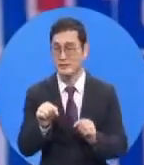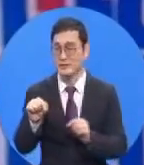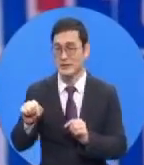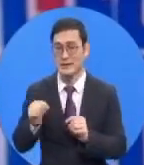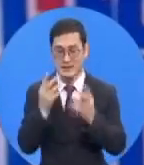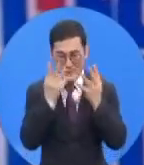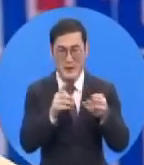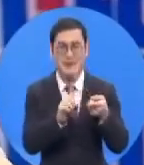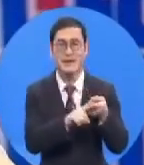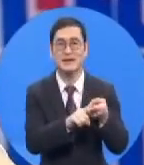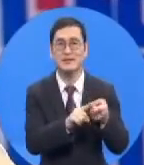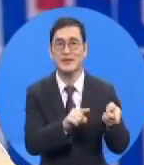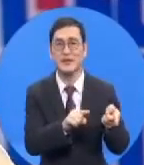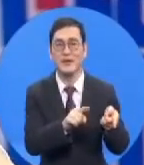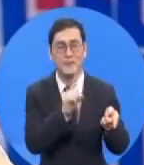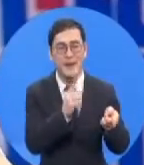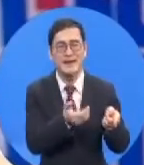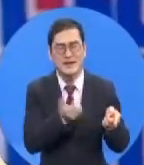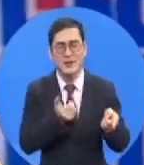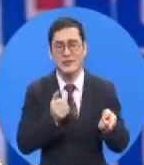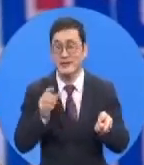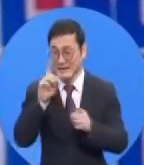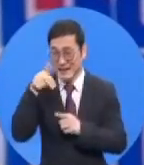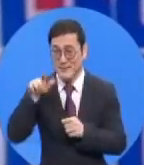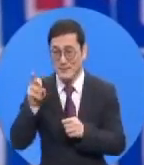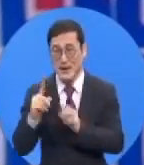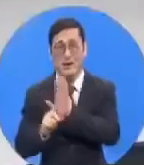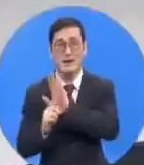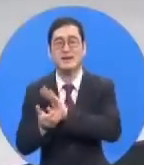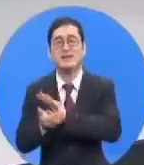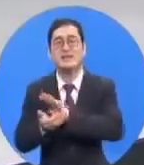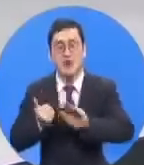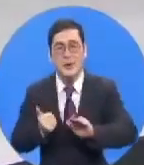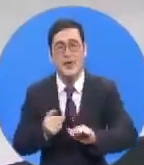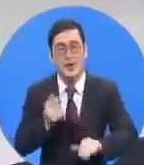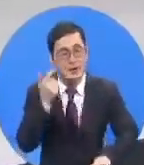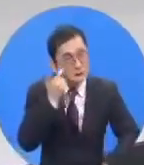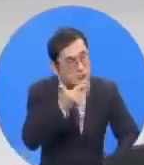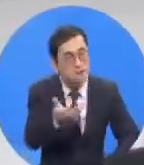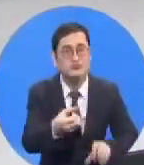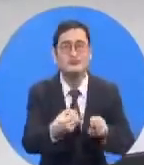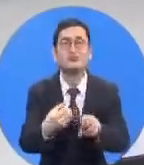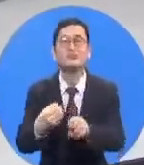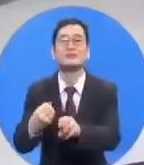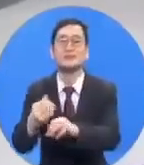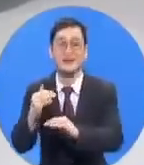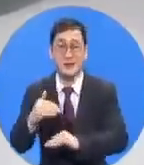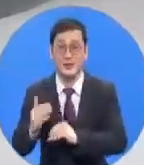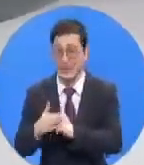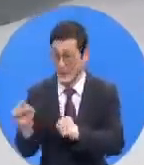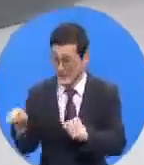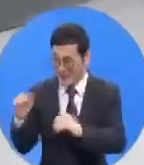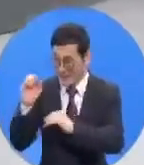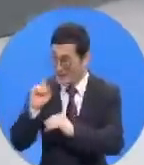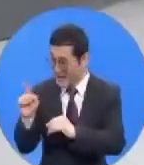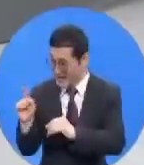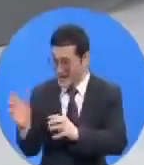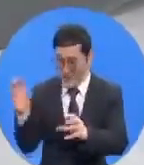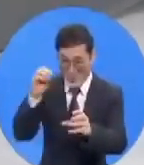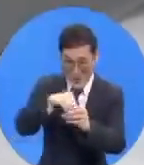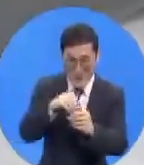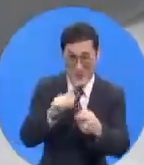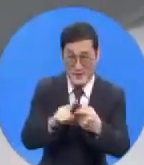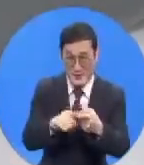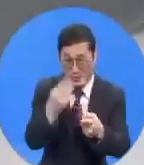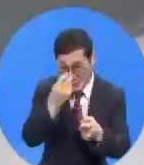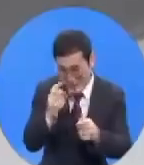됐겠지만 지금 요 이재명 지사 조금 전에 들었던 그 지사의 발언 내용은 아마 포함이 안 된 것 같습니다.